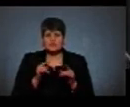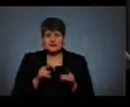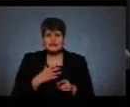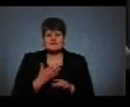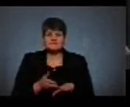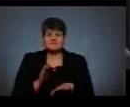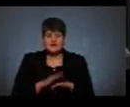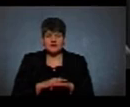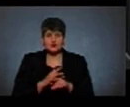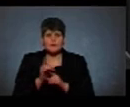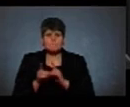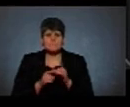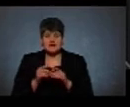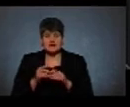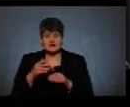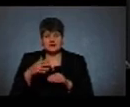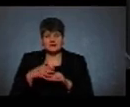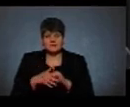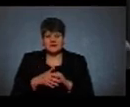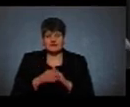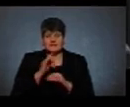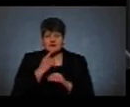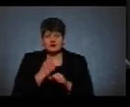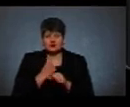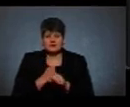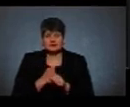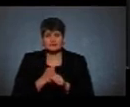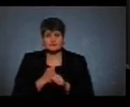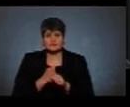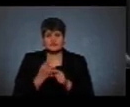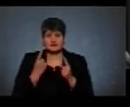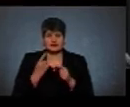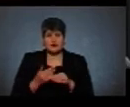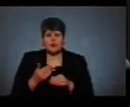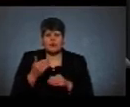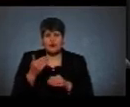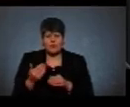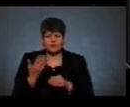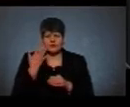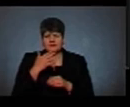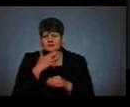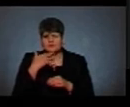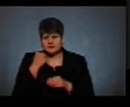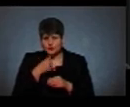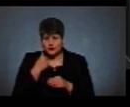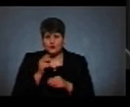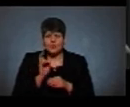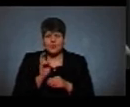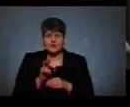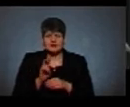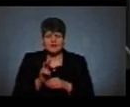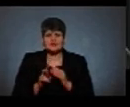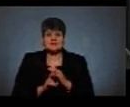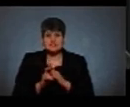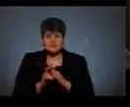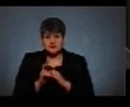важко перебудувати свій світогляд, їм важко зробити такий настільки радикальний крок, коли вони десятки років ходили до цієї церкви.